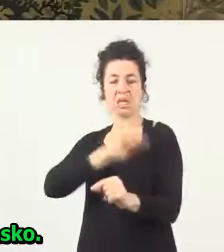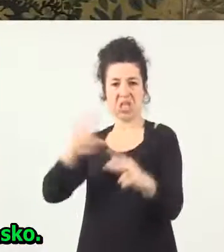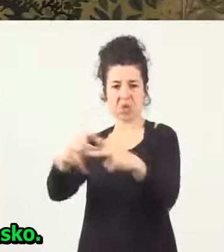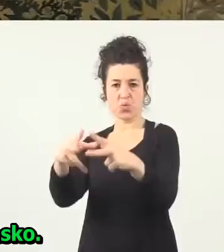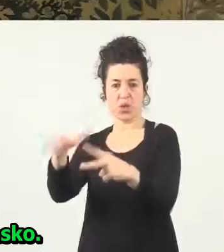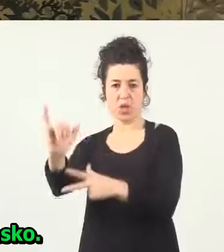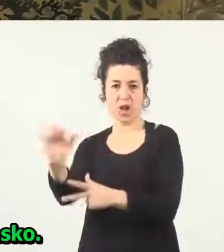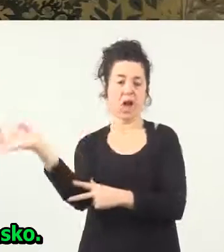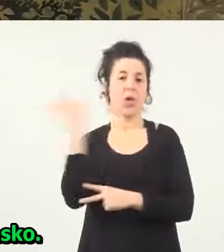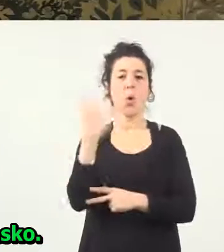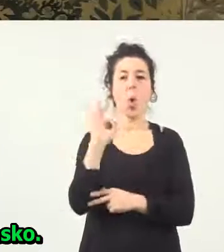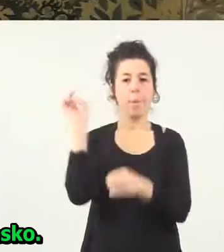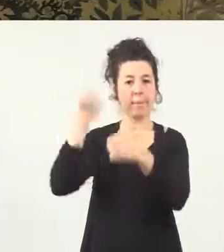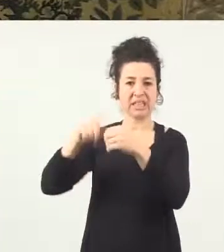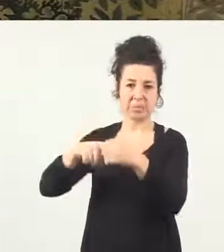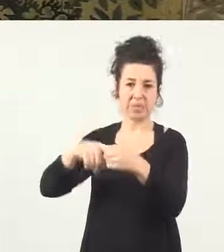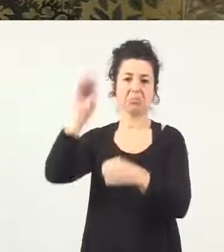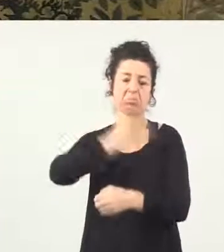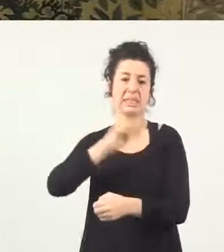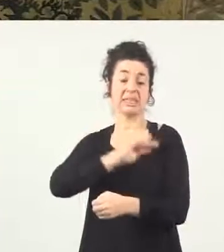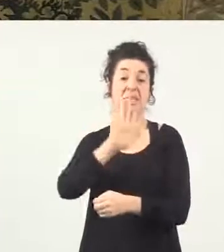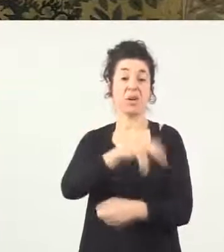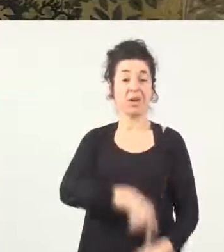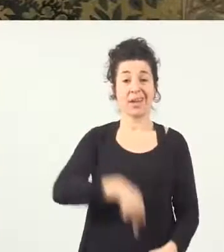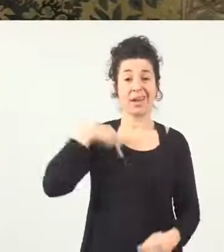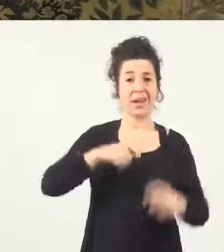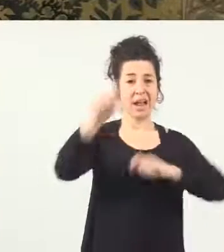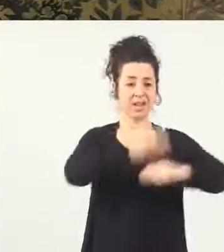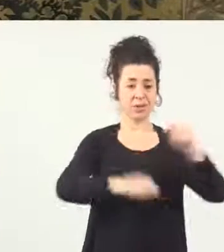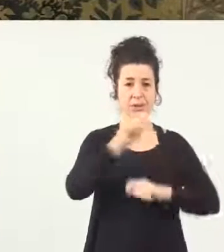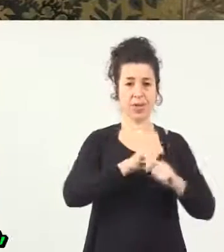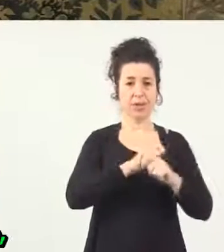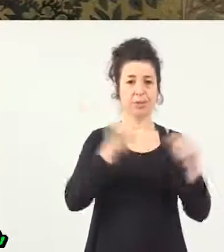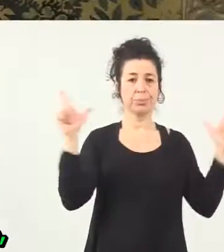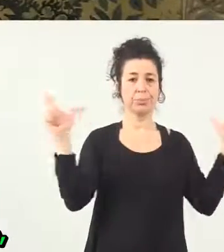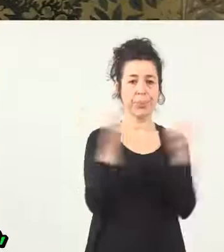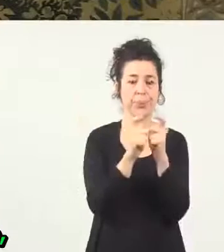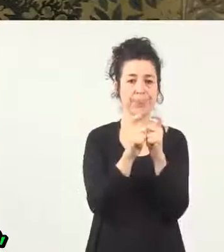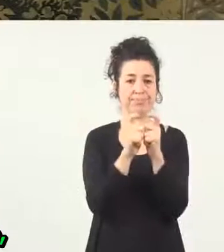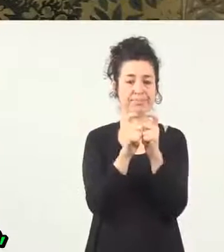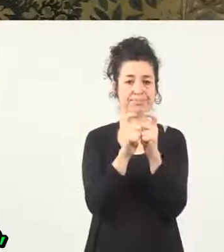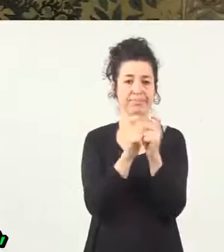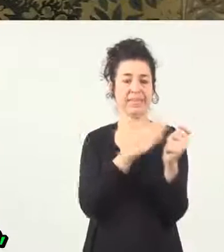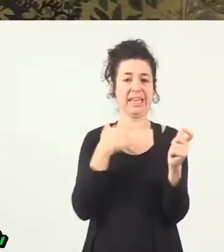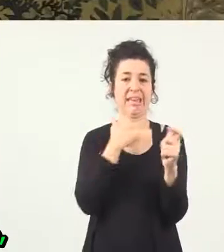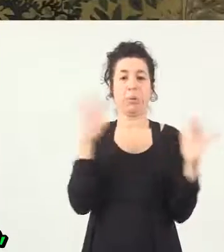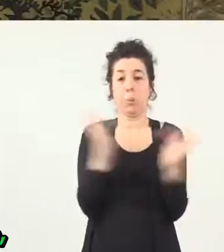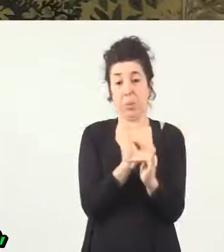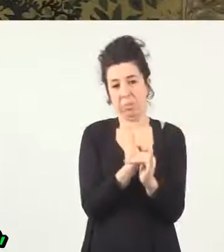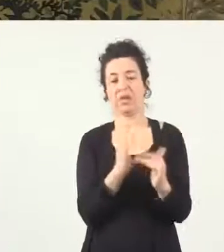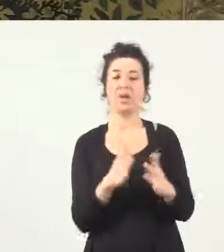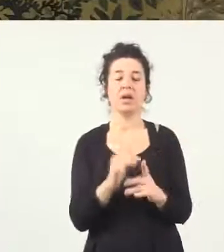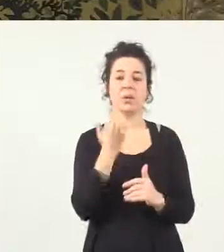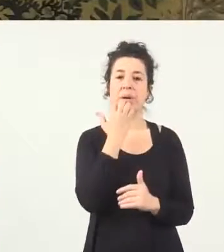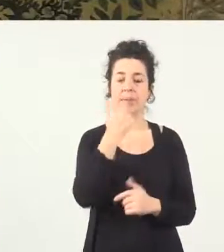ez da? Edo parte hartzaile asko. Baina orokorrean elkarteak gelditu dira argalago. Argalago esan nahi dut, nio adibidez, Basauriko emakume